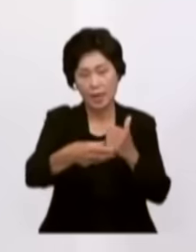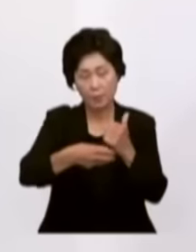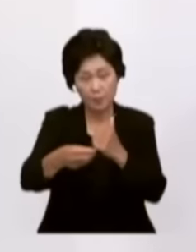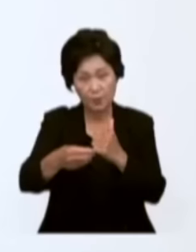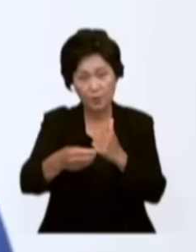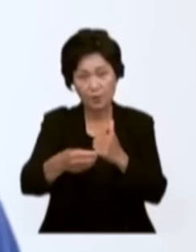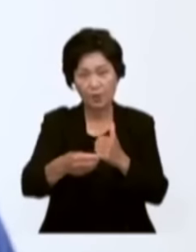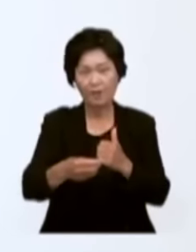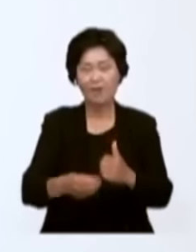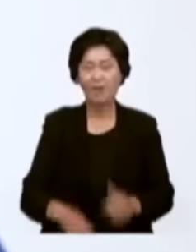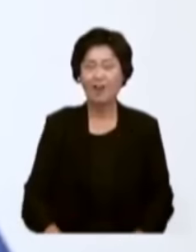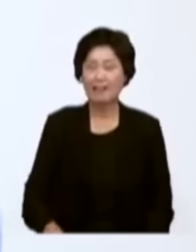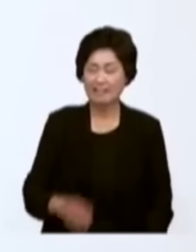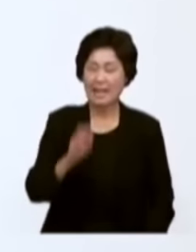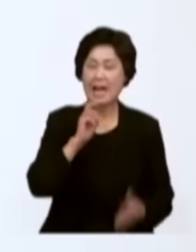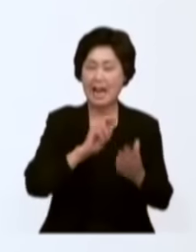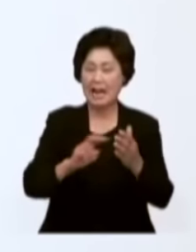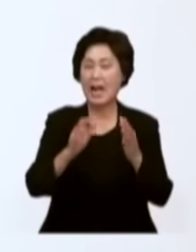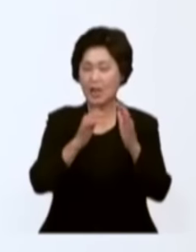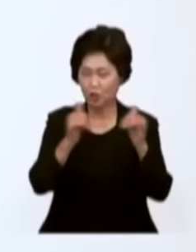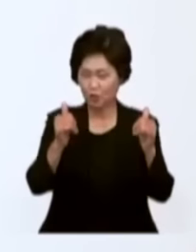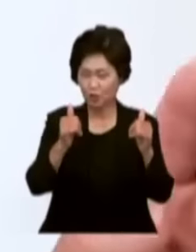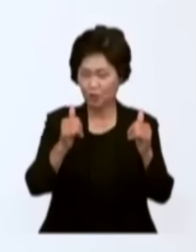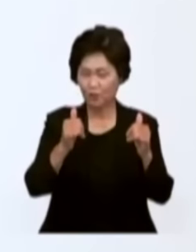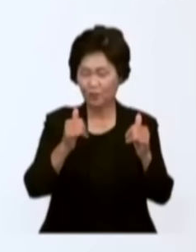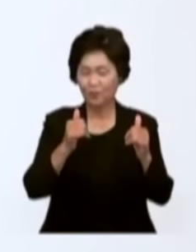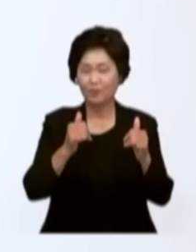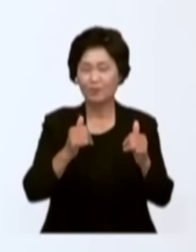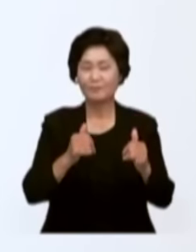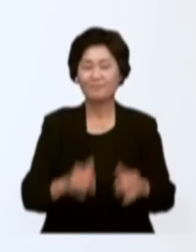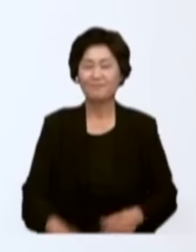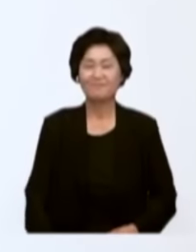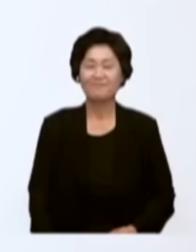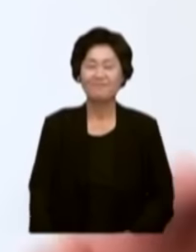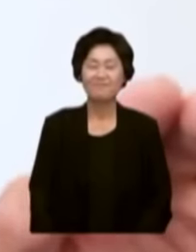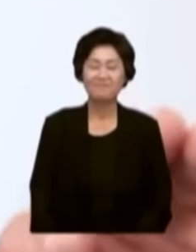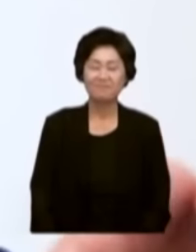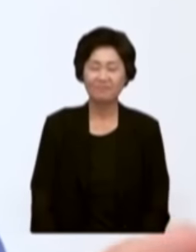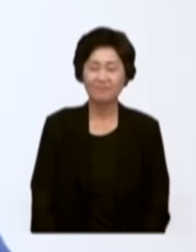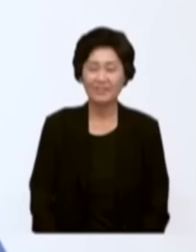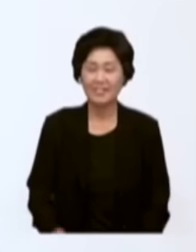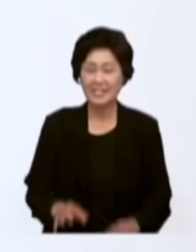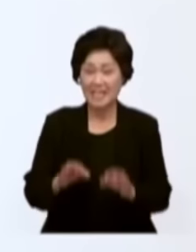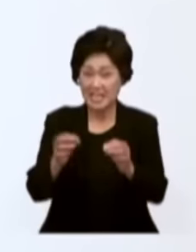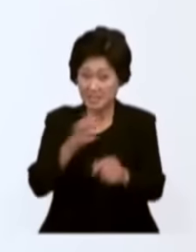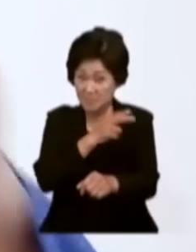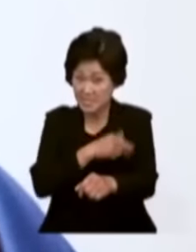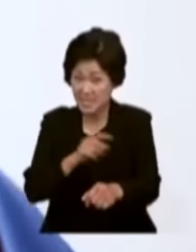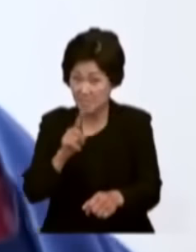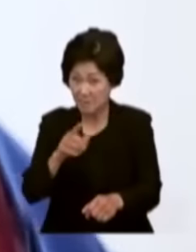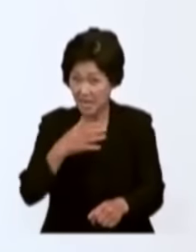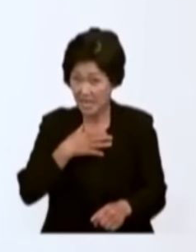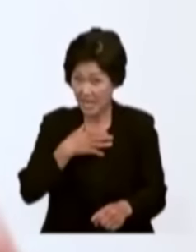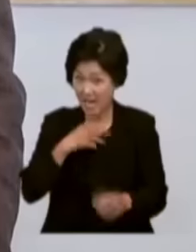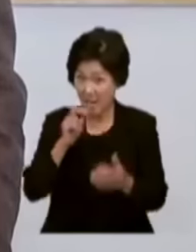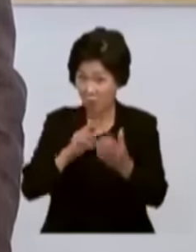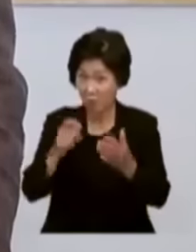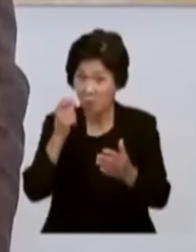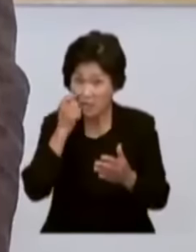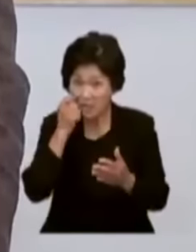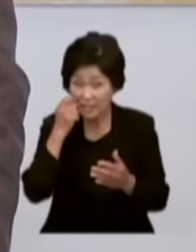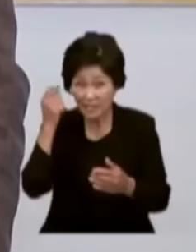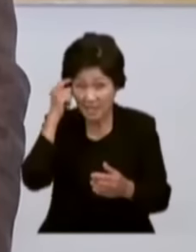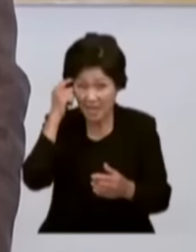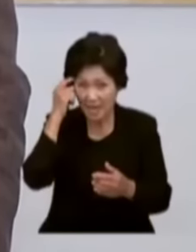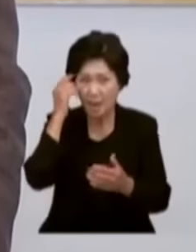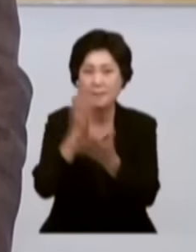하지 다른 데 가면 다 노래 잘한다래요 선입견을 지우세요 네네. 형님도 선입견을 지우셔야 됩니다 조용군 노래를 못한다